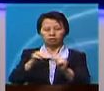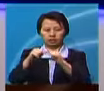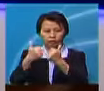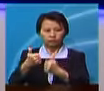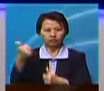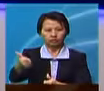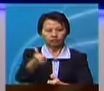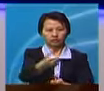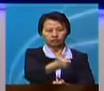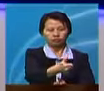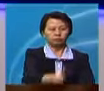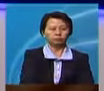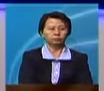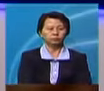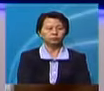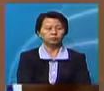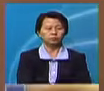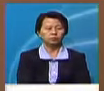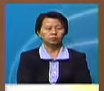agensi masing-masing.